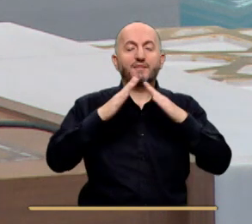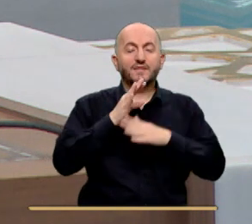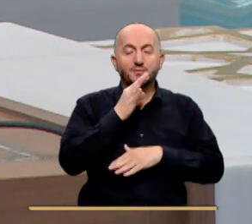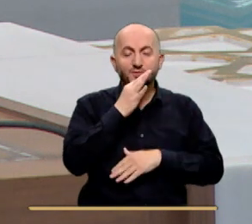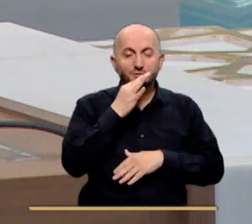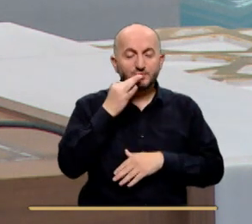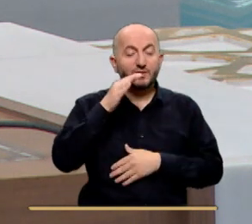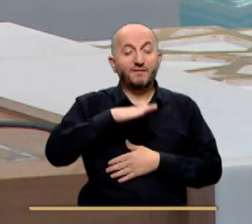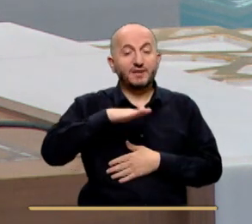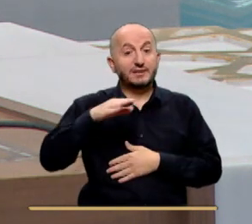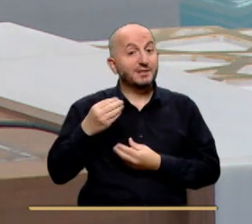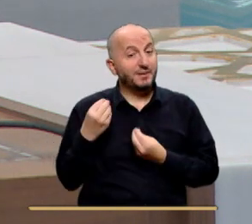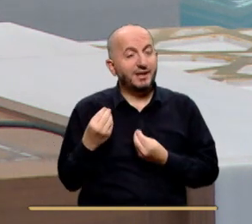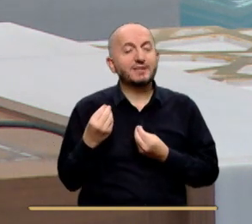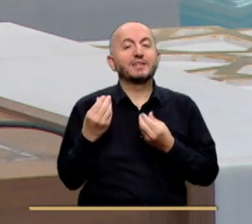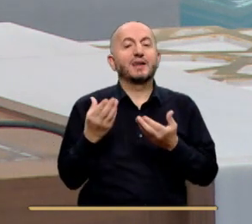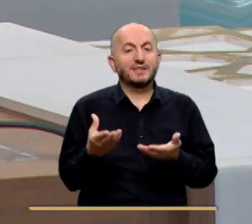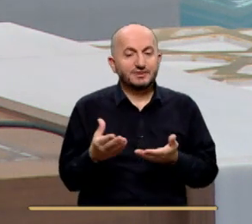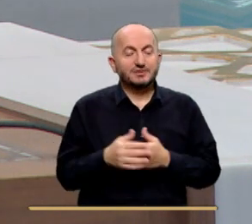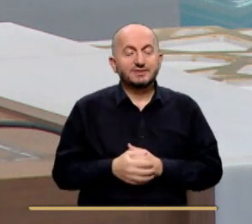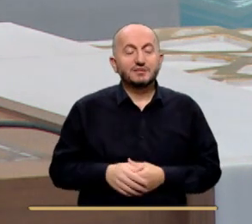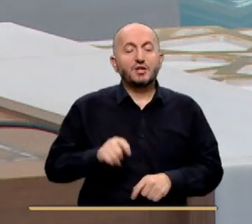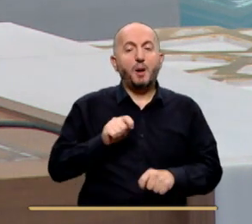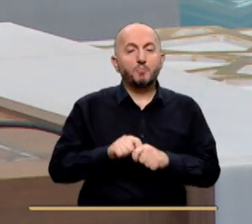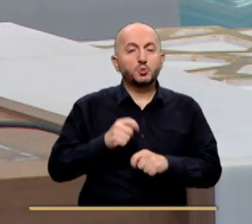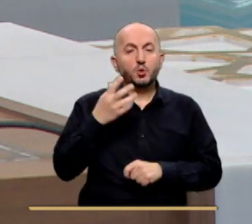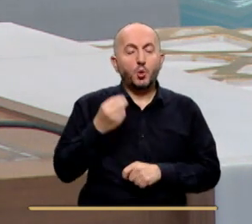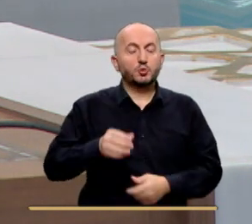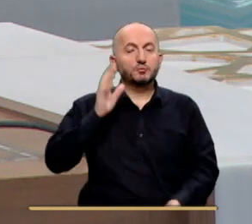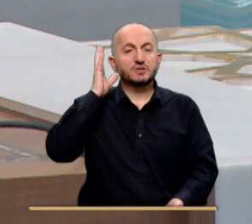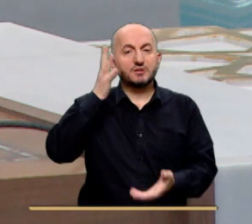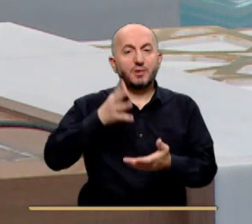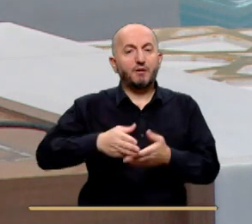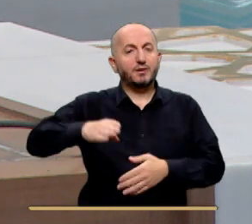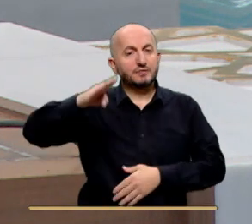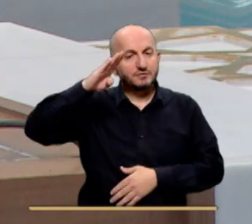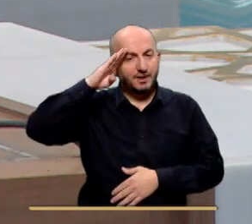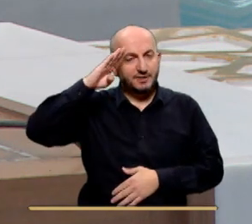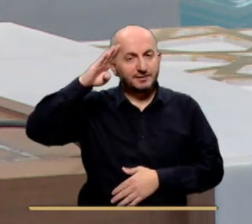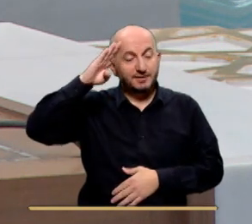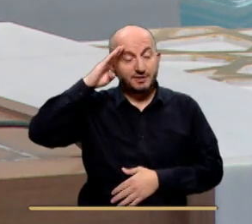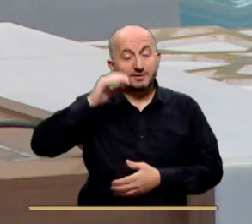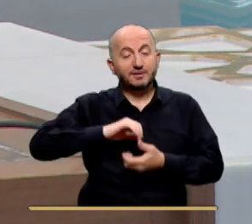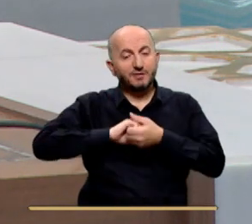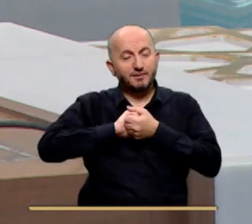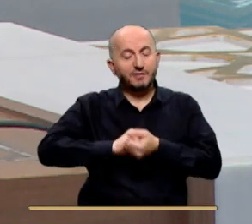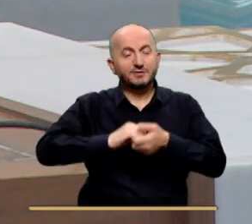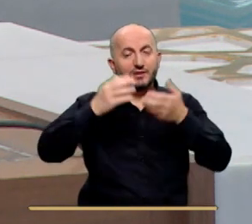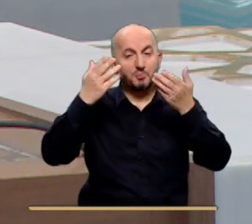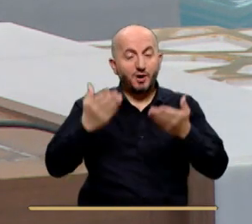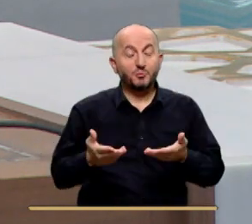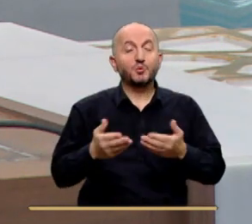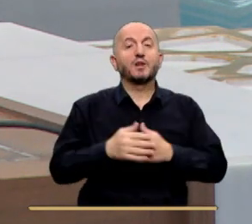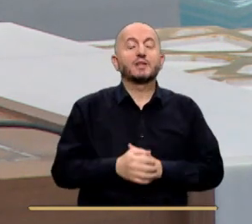huzurlu, evlatlarımızı hayırlı eylesin. Yapmış olduğumuz ibadet ve taatları ihlaslı ve makbul